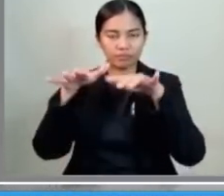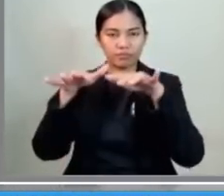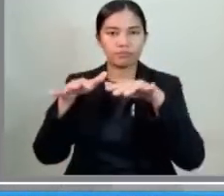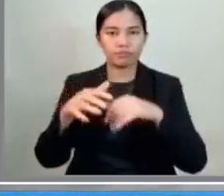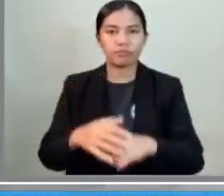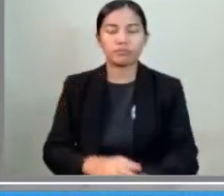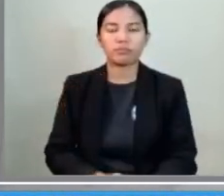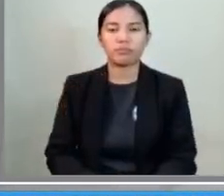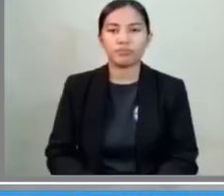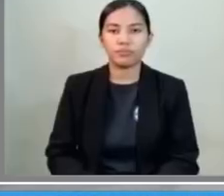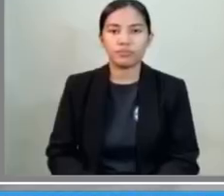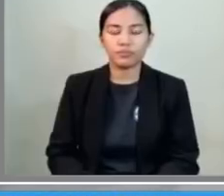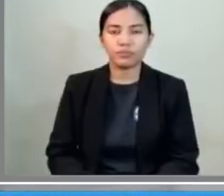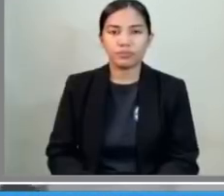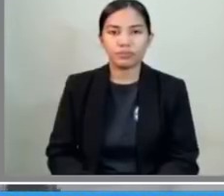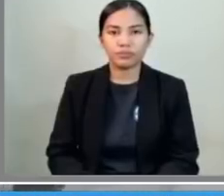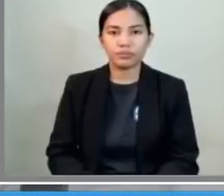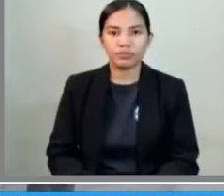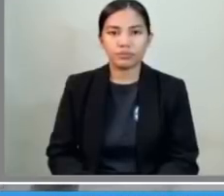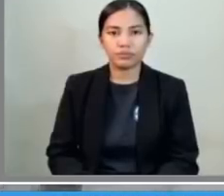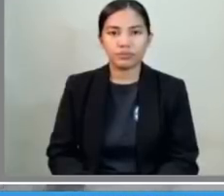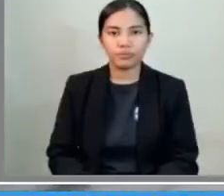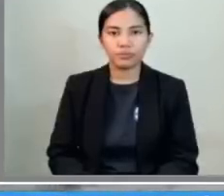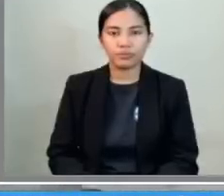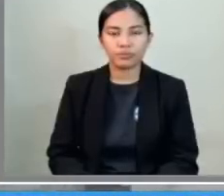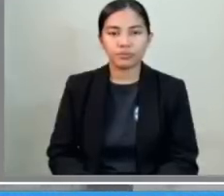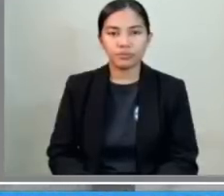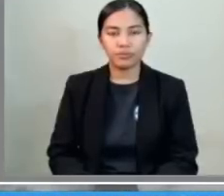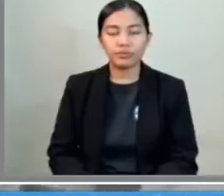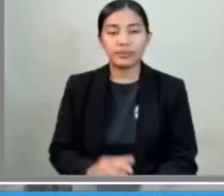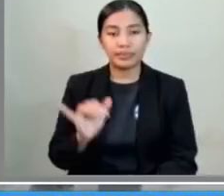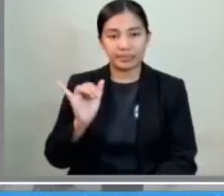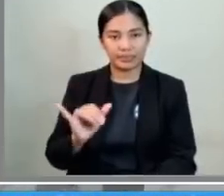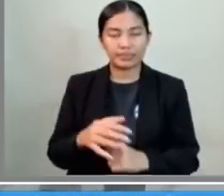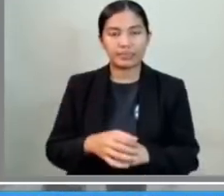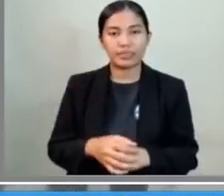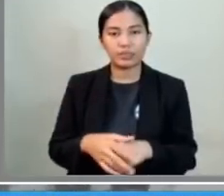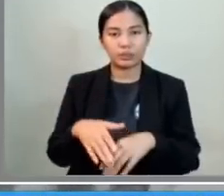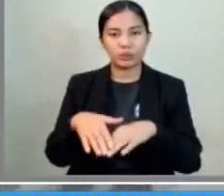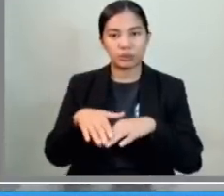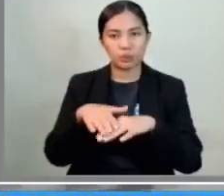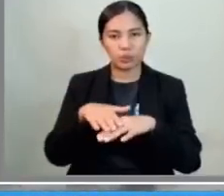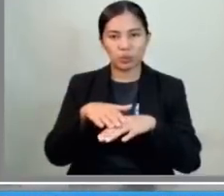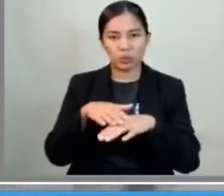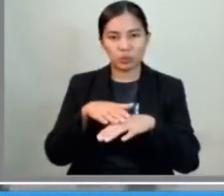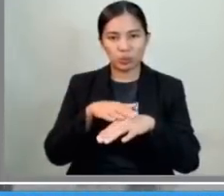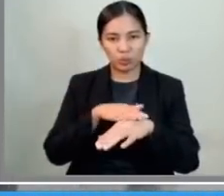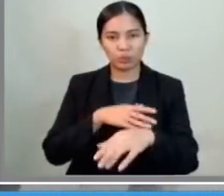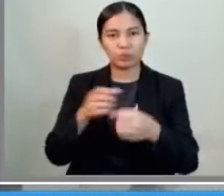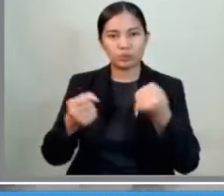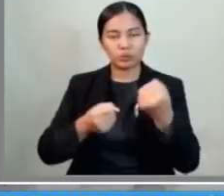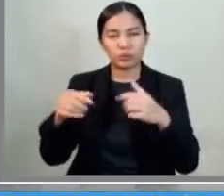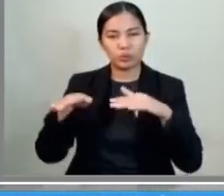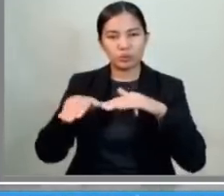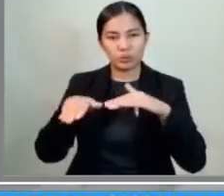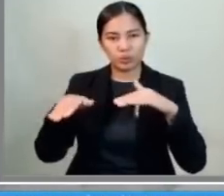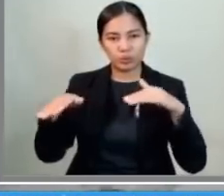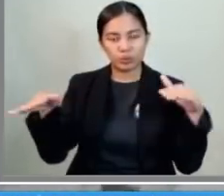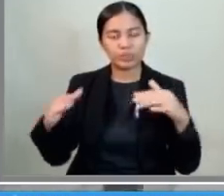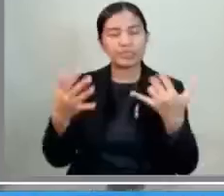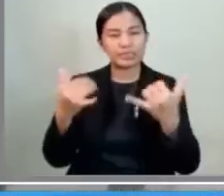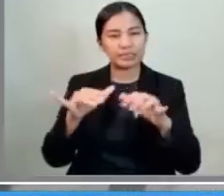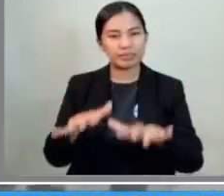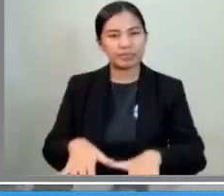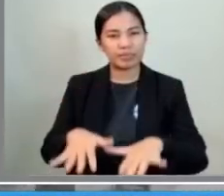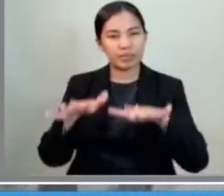overpass. At yun po yung ating traffic na slow moving, mahaba pa rin po. Meron tayo actually around 10